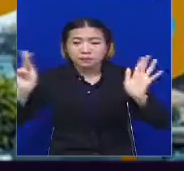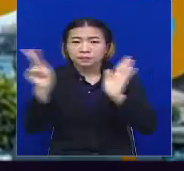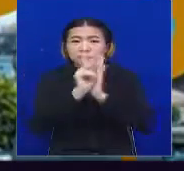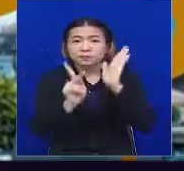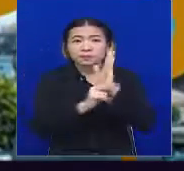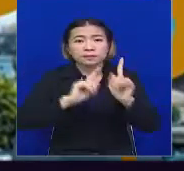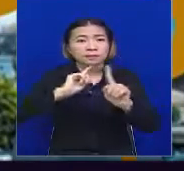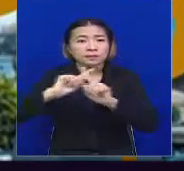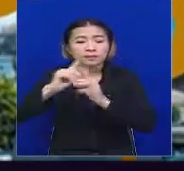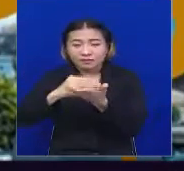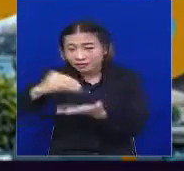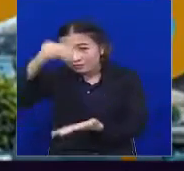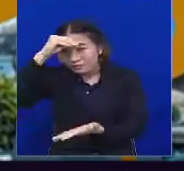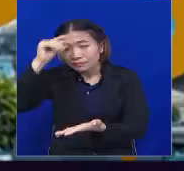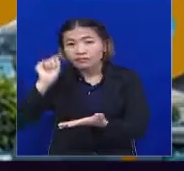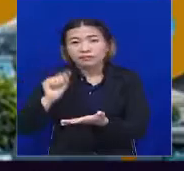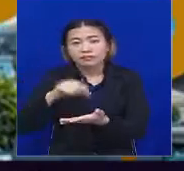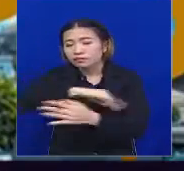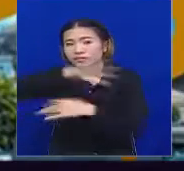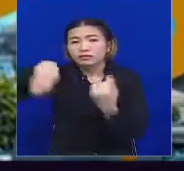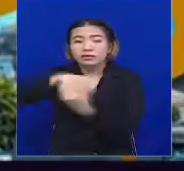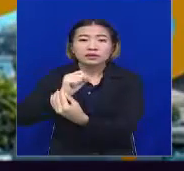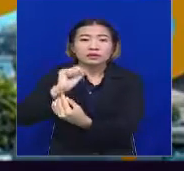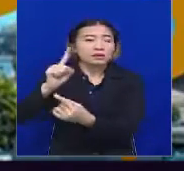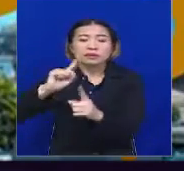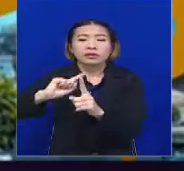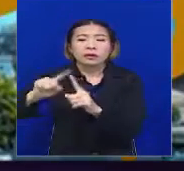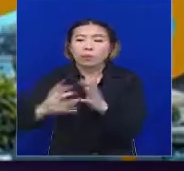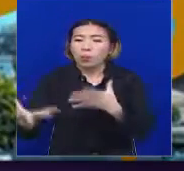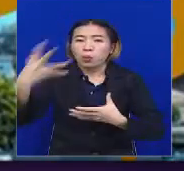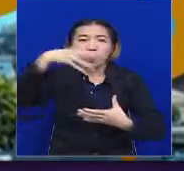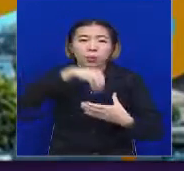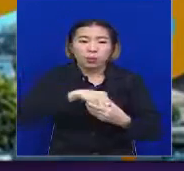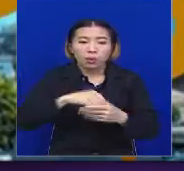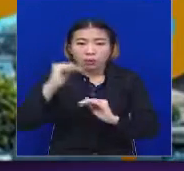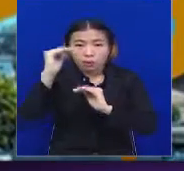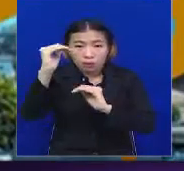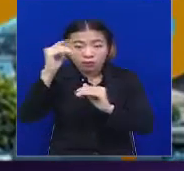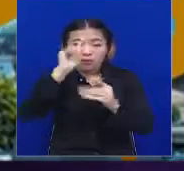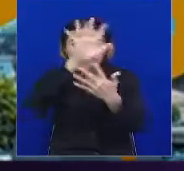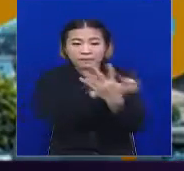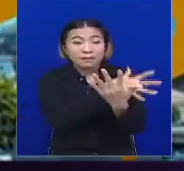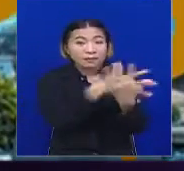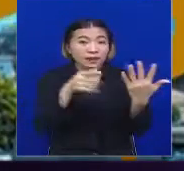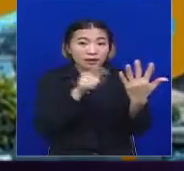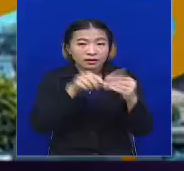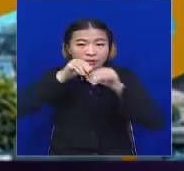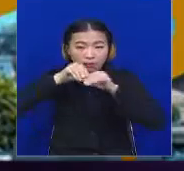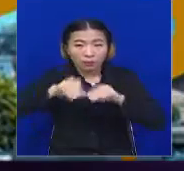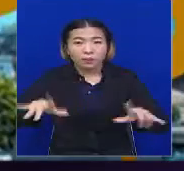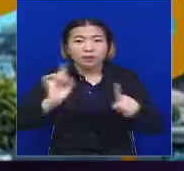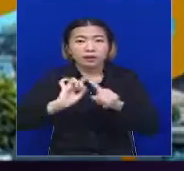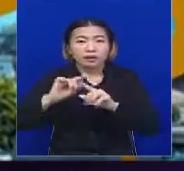ด้านการศึกษาด้านเศรษฐกิจและด้านอื่นๆพร้อมทั้งกำหนดให้ต้องจัดทำแผนวิธีการปฏิรูปภายใน1